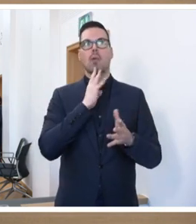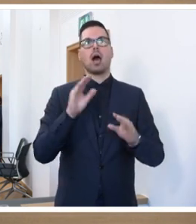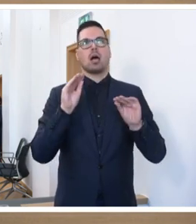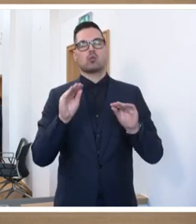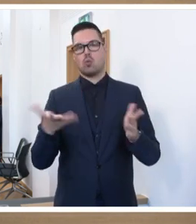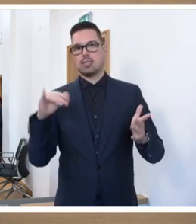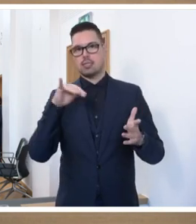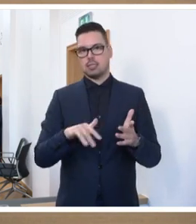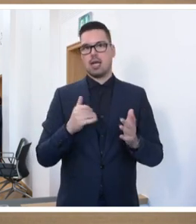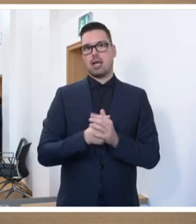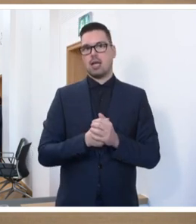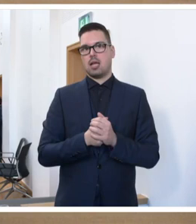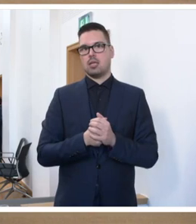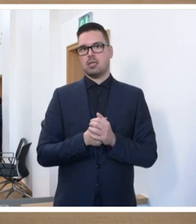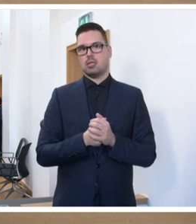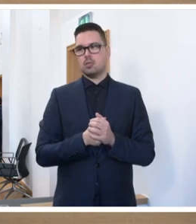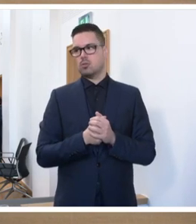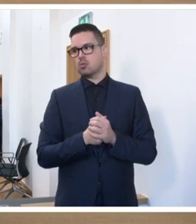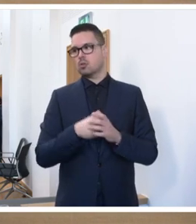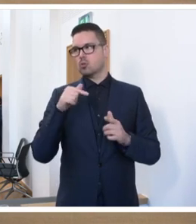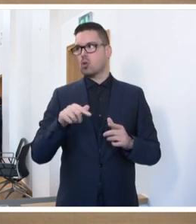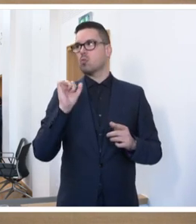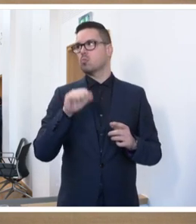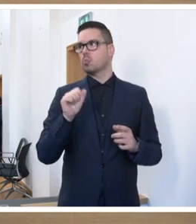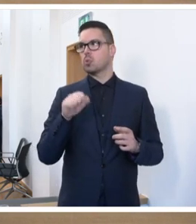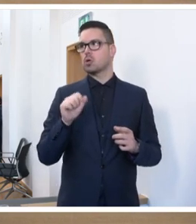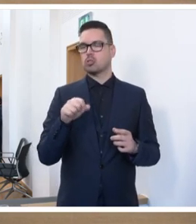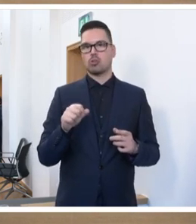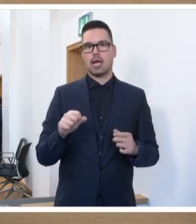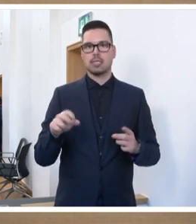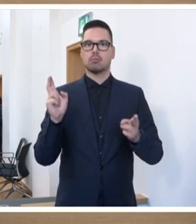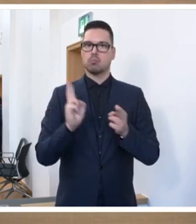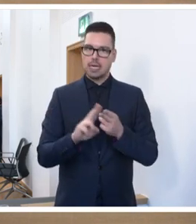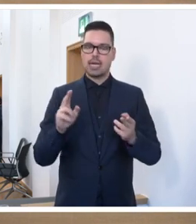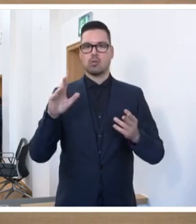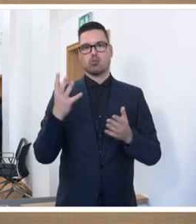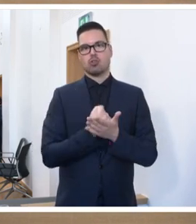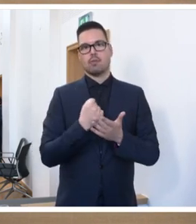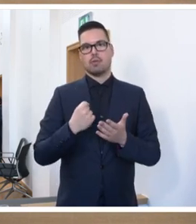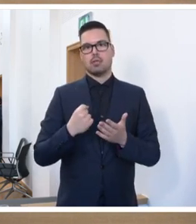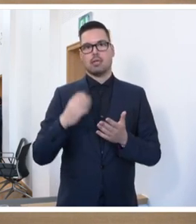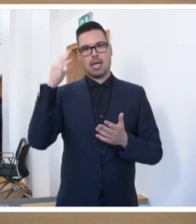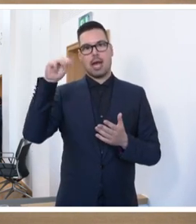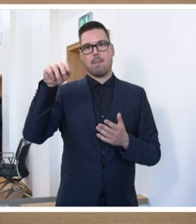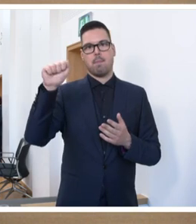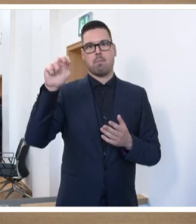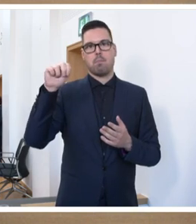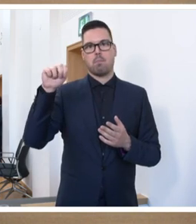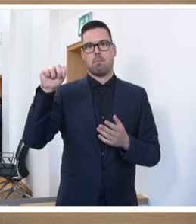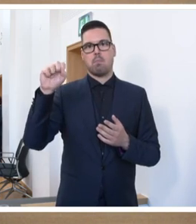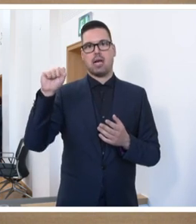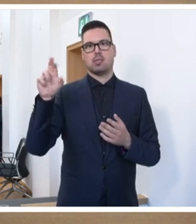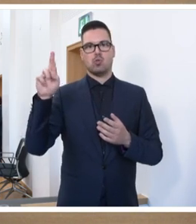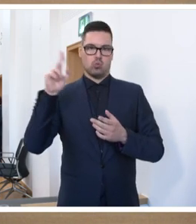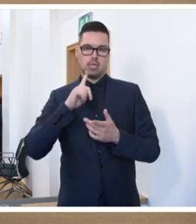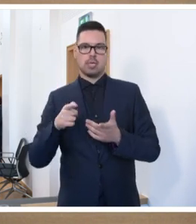an einer Stelle so auch eine Möglichkeit der Begegnung schaffen. Das sei laut Mansur der zweite Schritt. Auch diese Hinweise nehmen